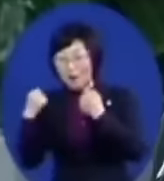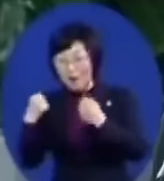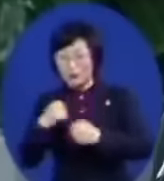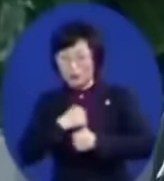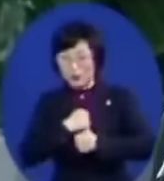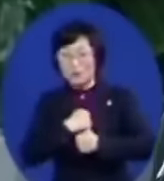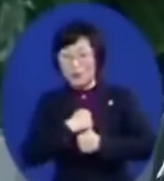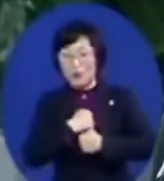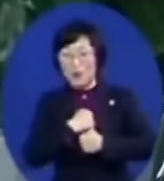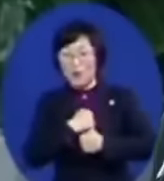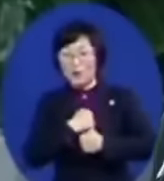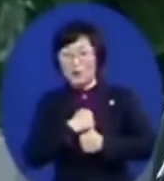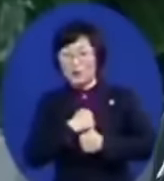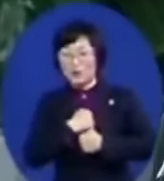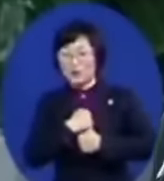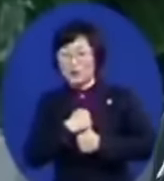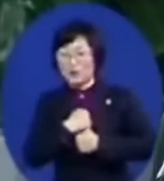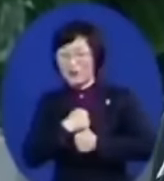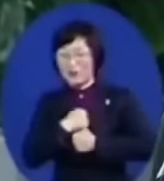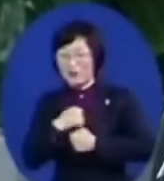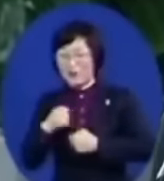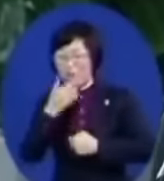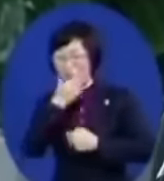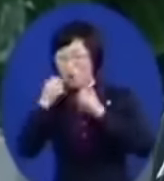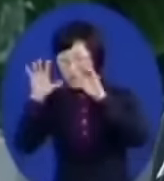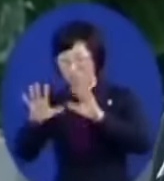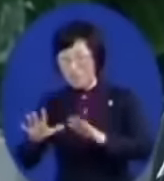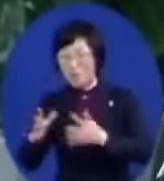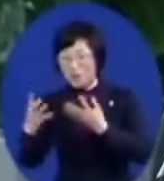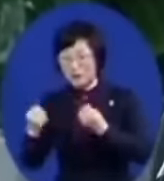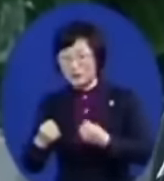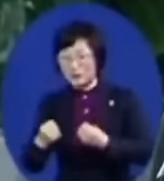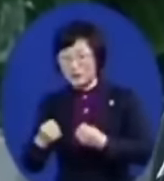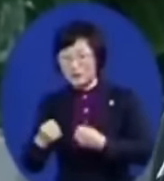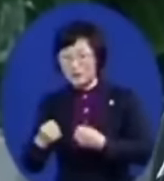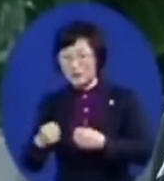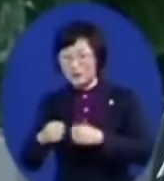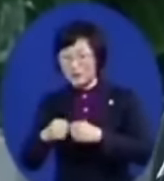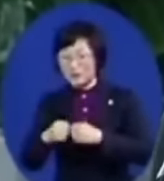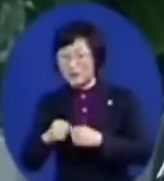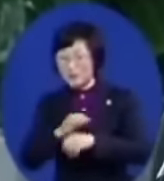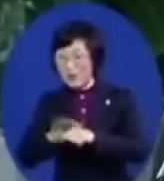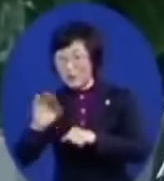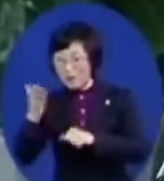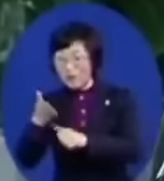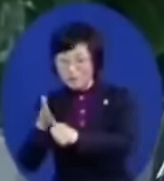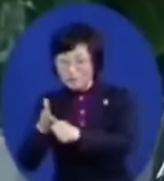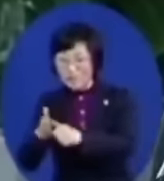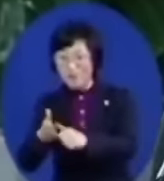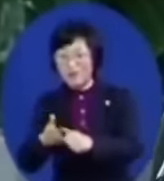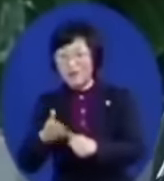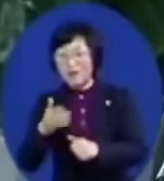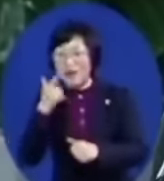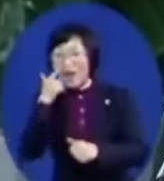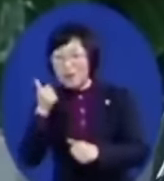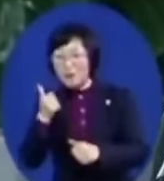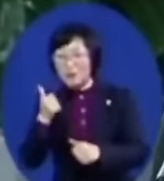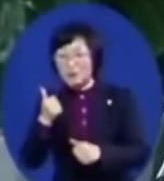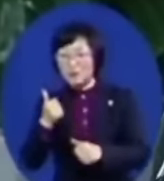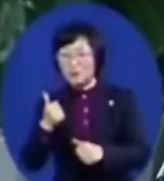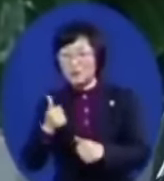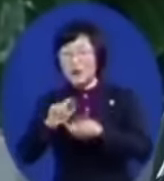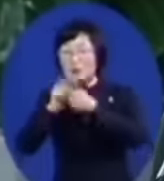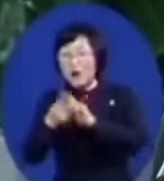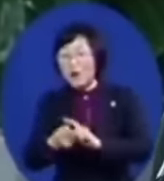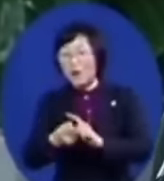조심하고 오늘 말 챙겨 잡수시고 아빠 잘 돌보세요. 오냐 아빠 아버님께 전화 좀 바꿔